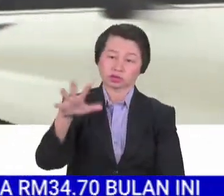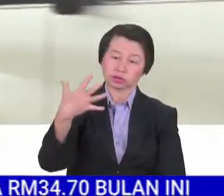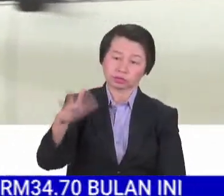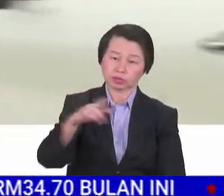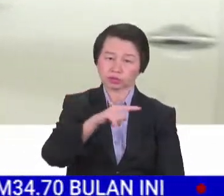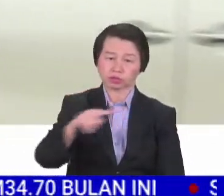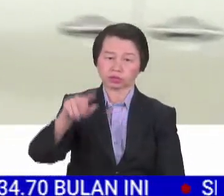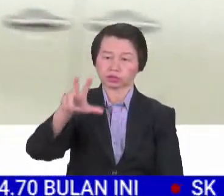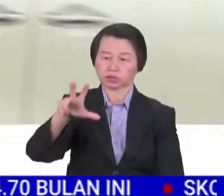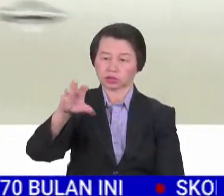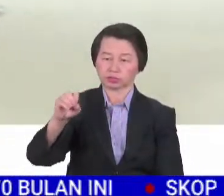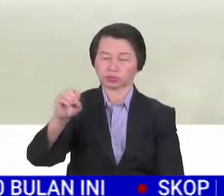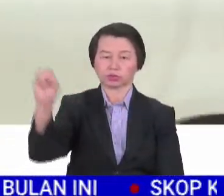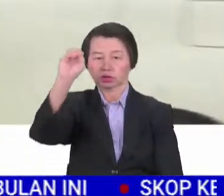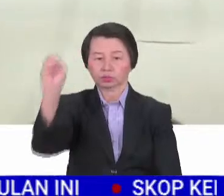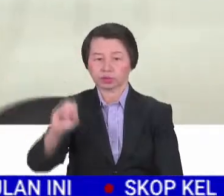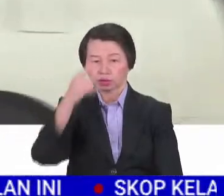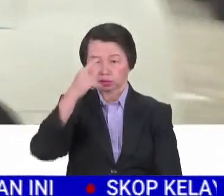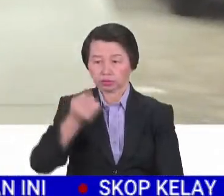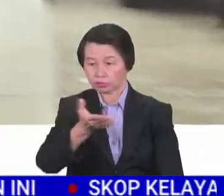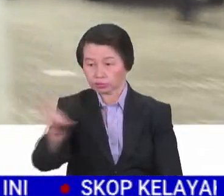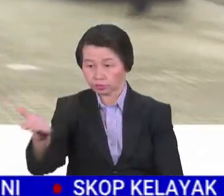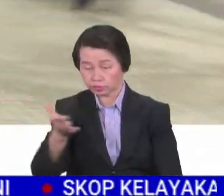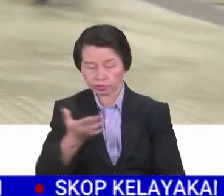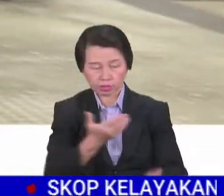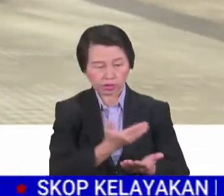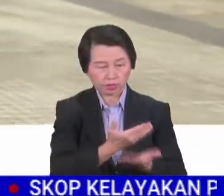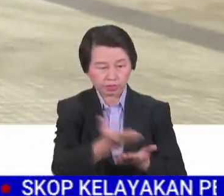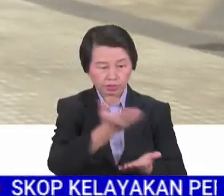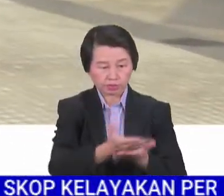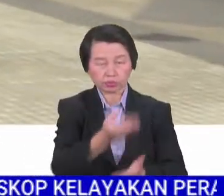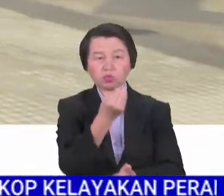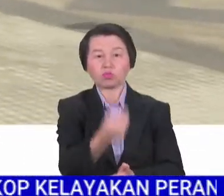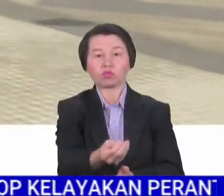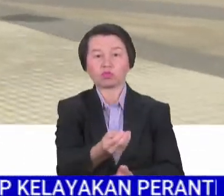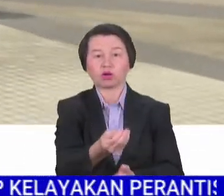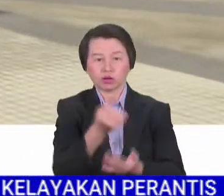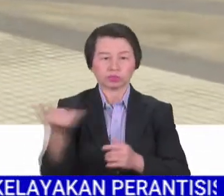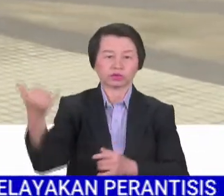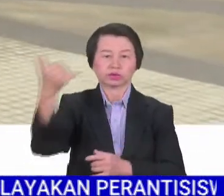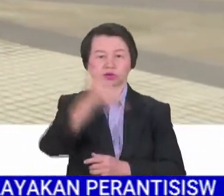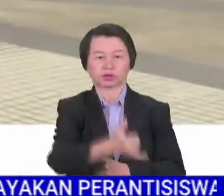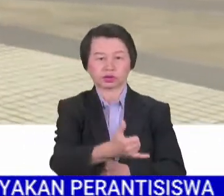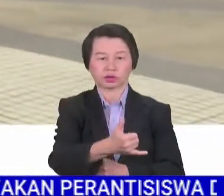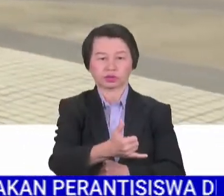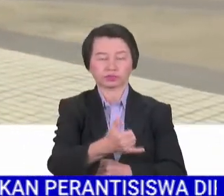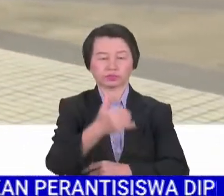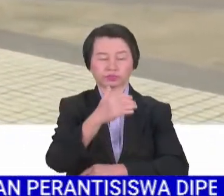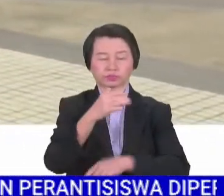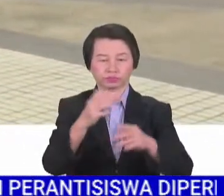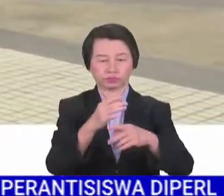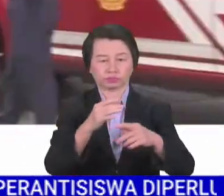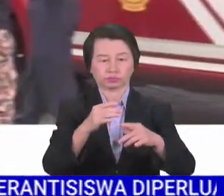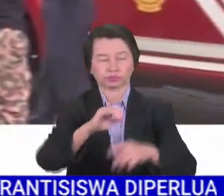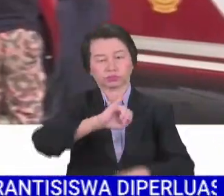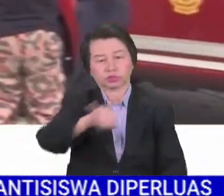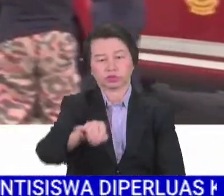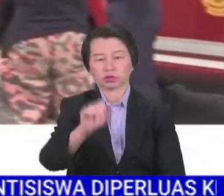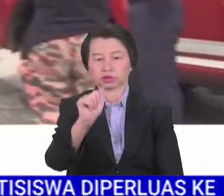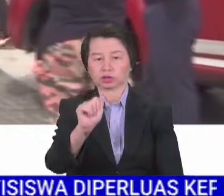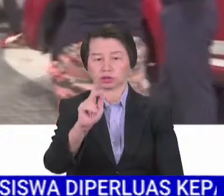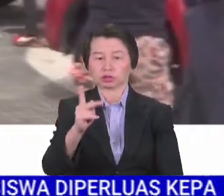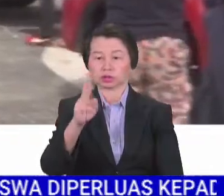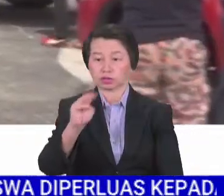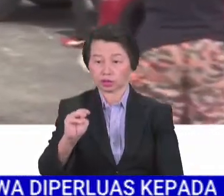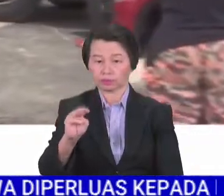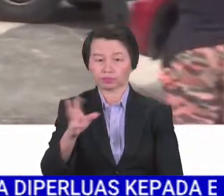15 hingga 30%. Bagi mereka yang hendak mendapatkan barangan keperluan asas, boleh juga berkunjung ke Jelajah Keluarga Malaysia ini.